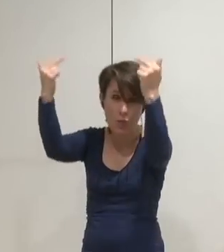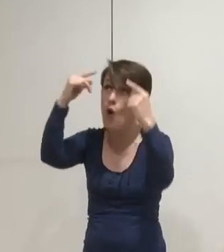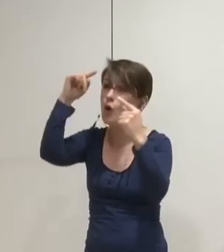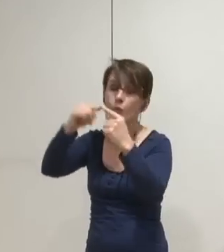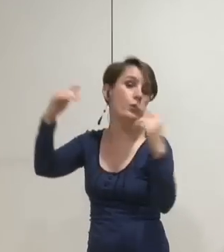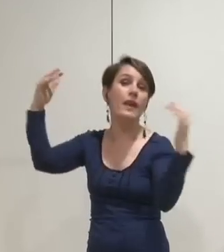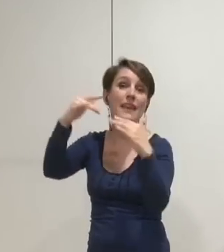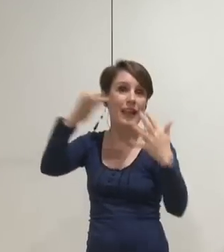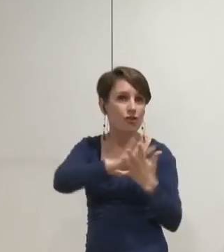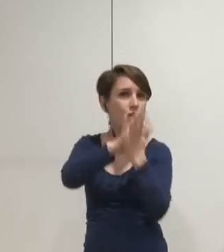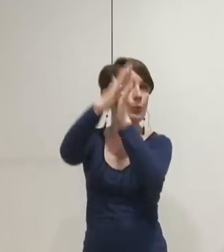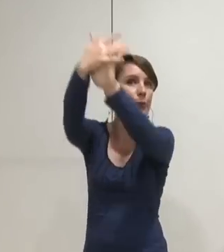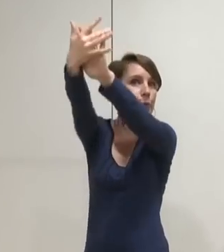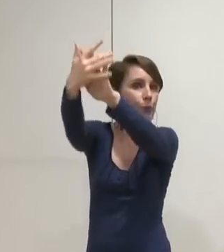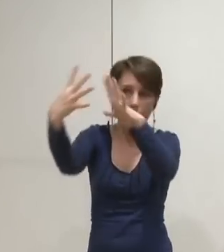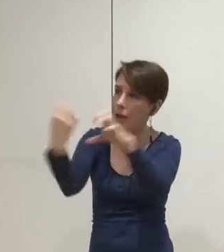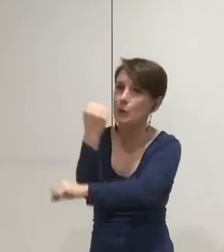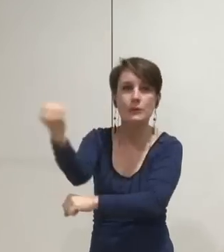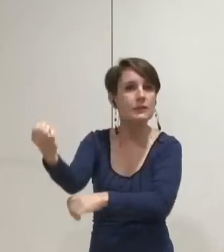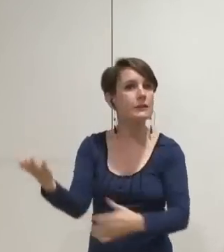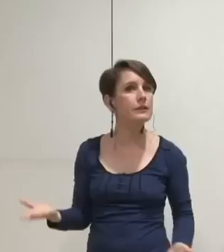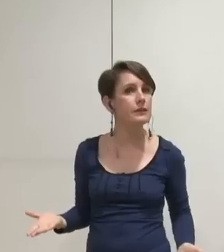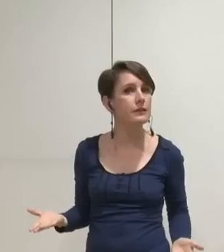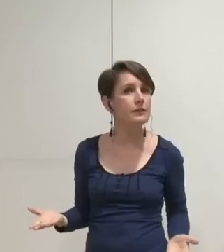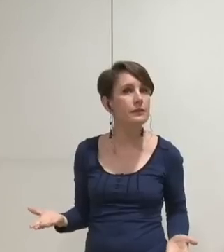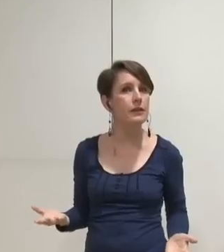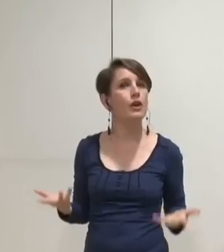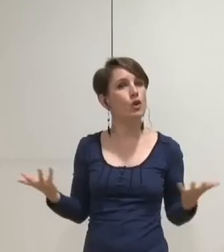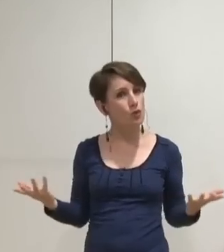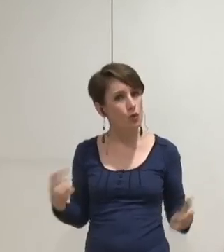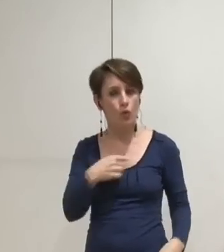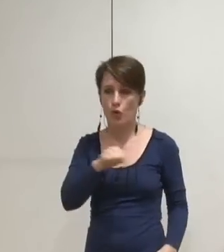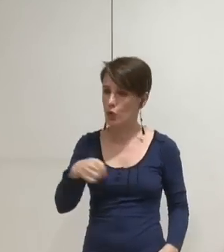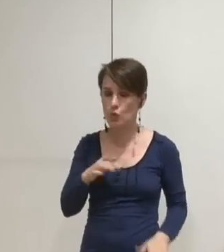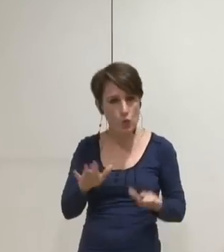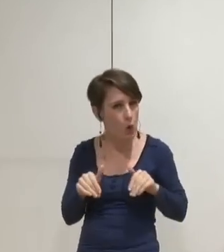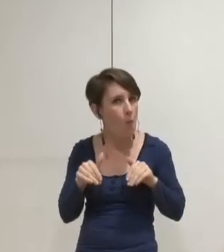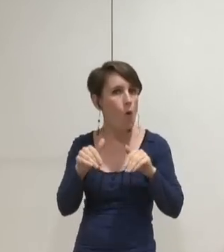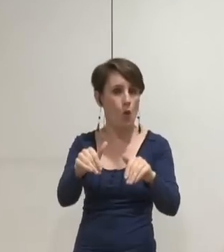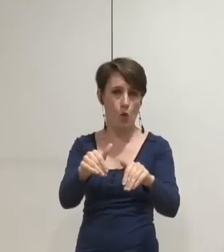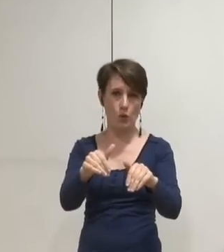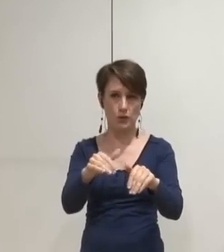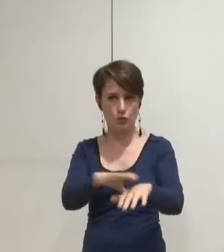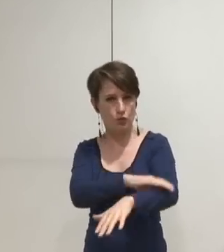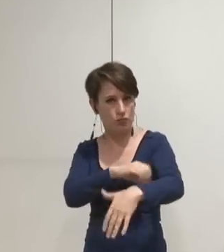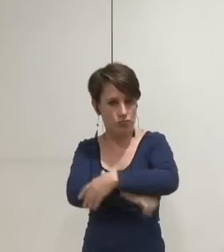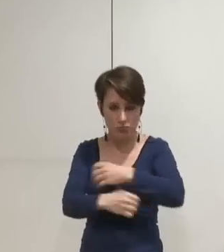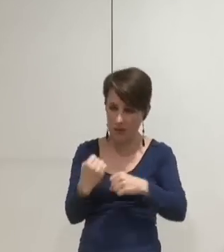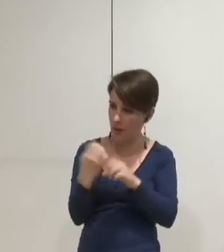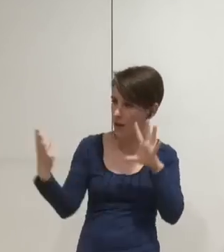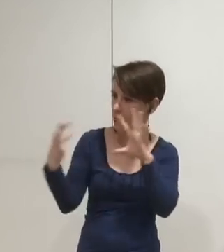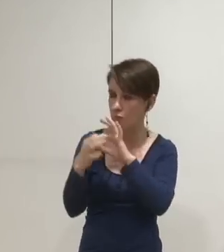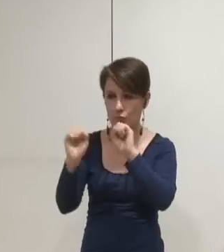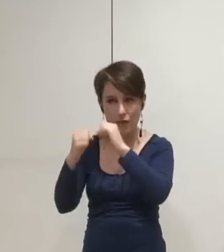énergétique de nos territoires nous continuerons donc à nous investir dans le travail de la majorité métropolitaine de construction